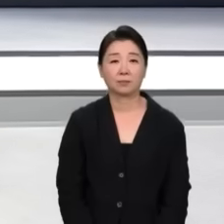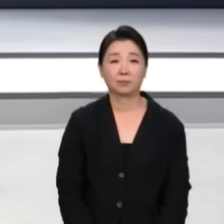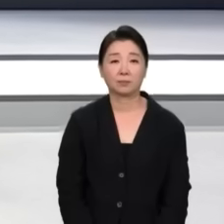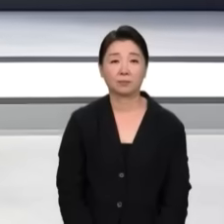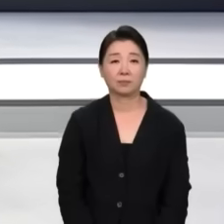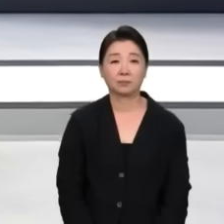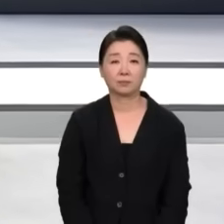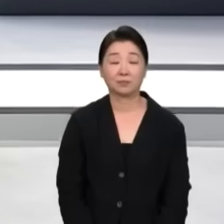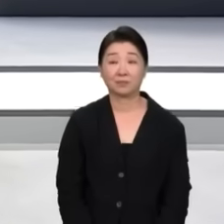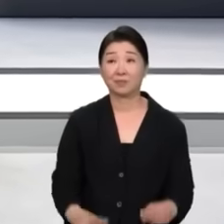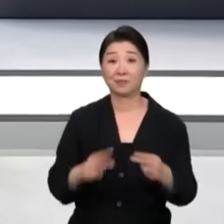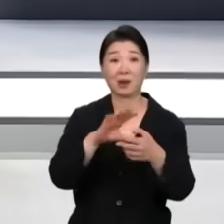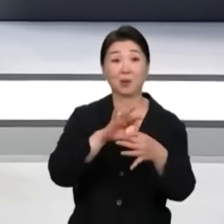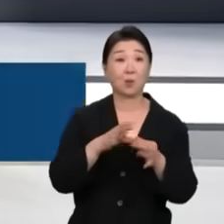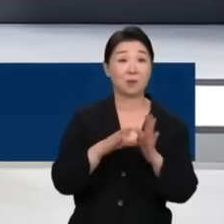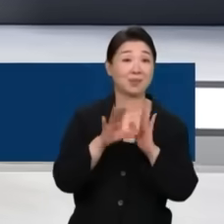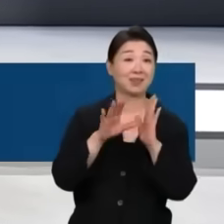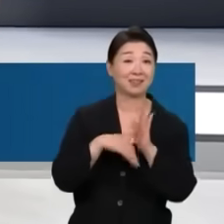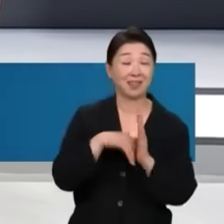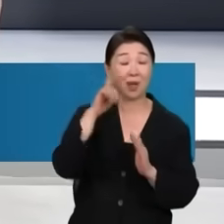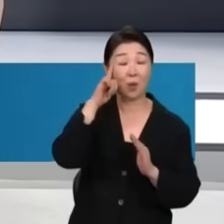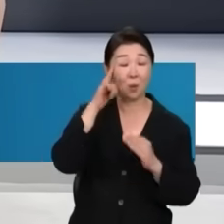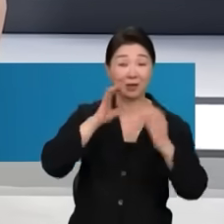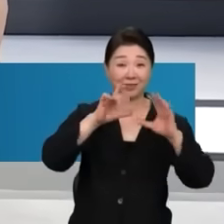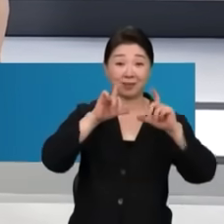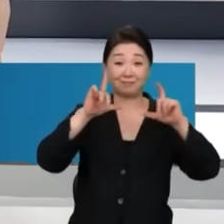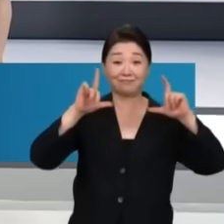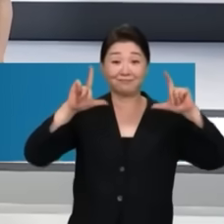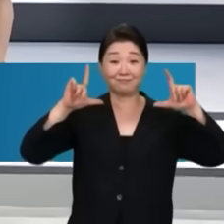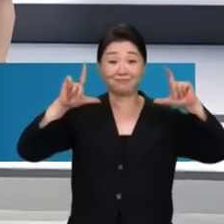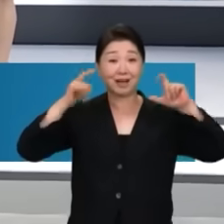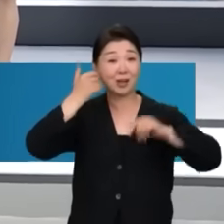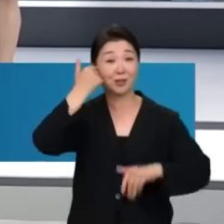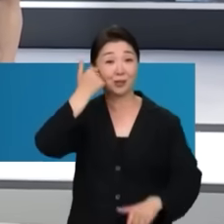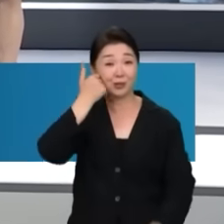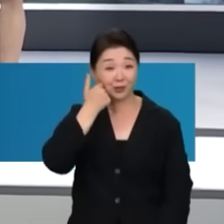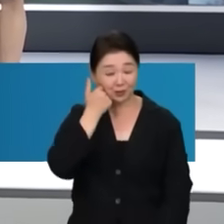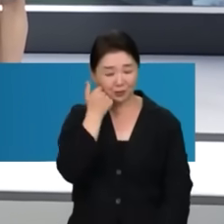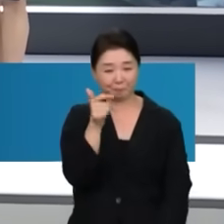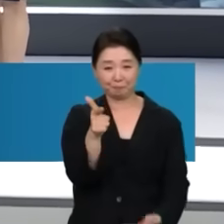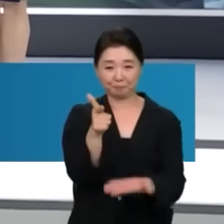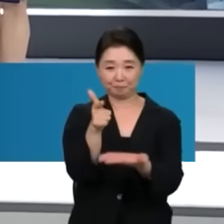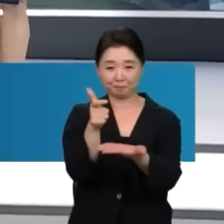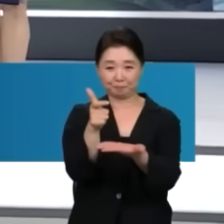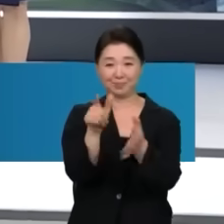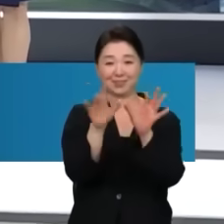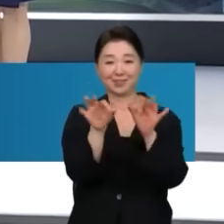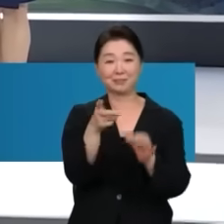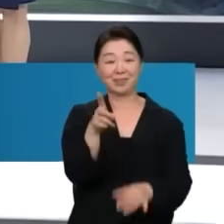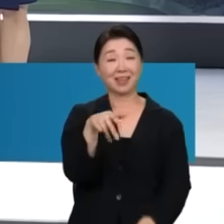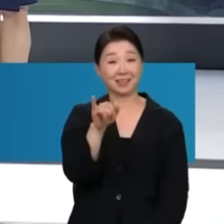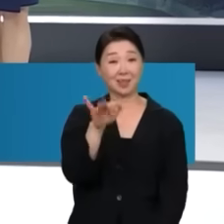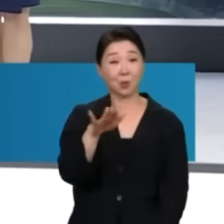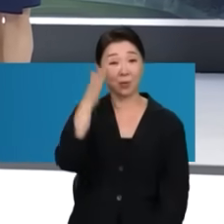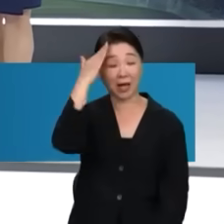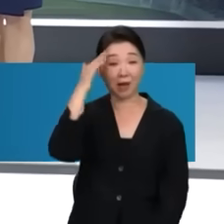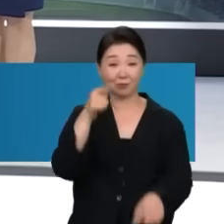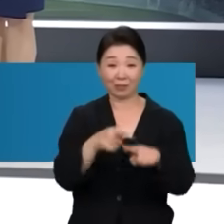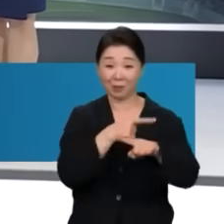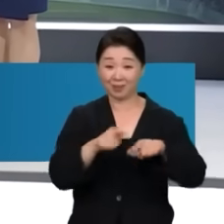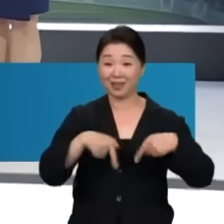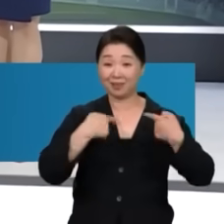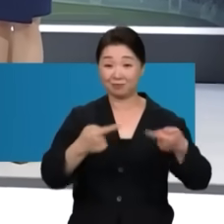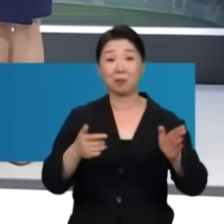감사합니다 파리 올림픽으로 한 순간에 세계적인 스타가 됐죠 사격 김혜지 선수가 오늘 국내 대회에